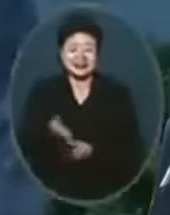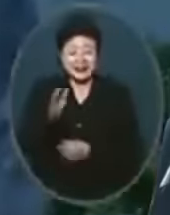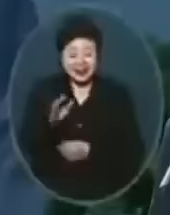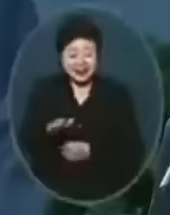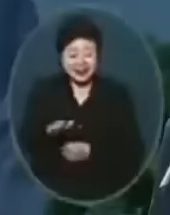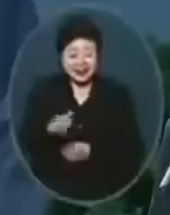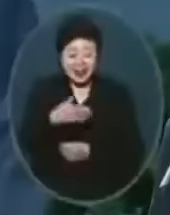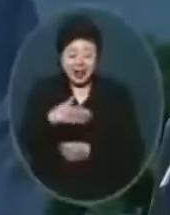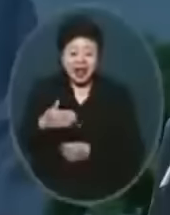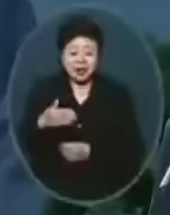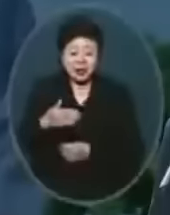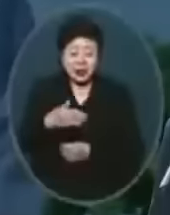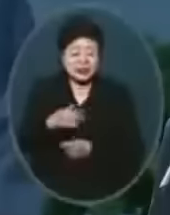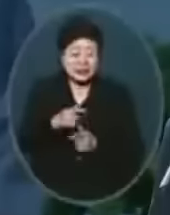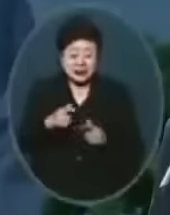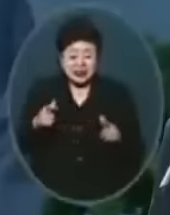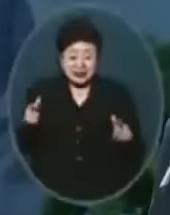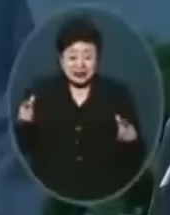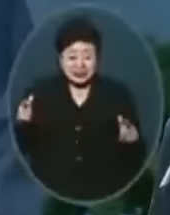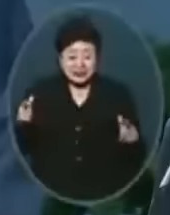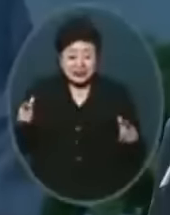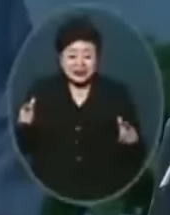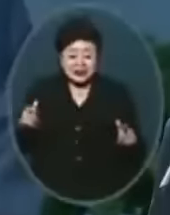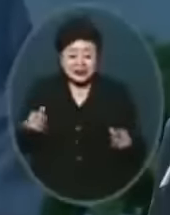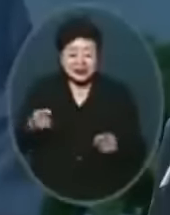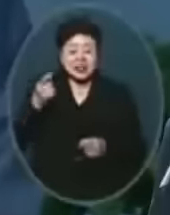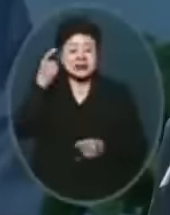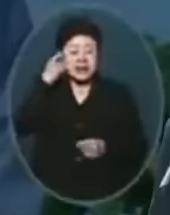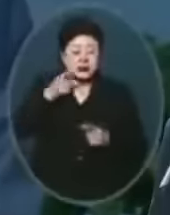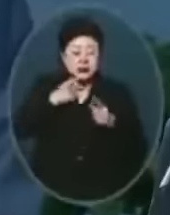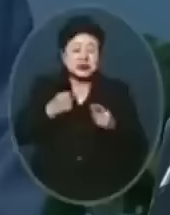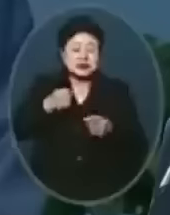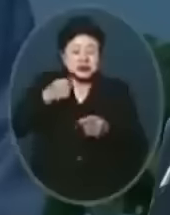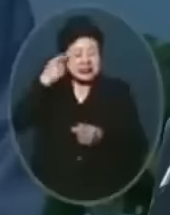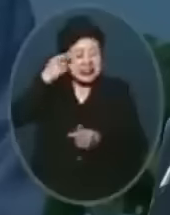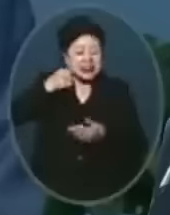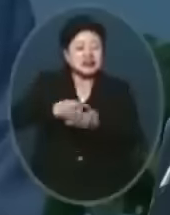그런데 가고 안 가고가 내 생각에 달렸습니다.